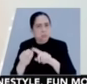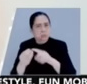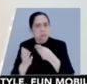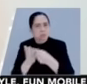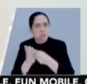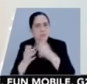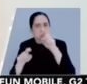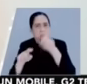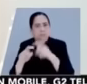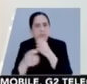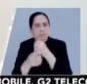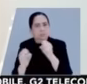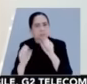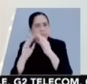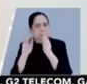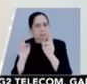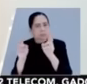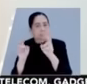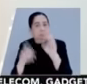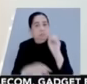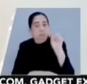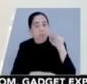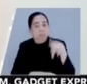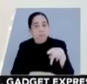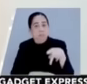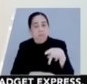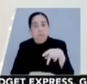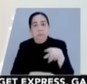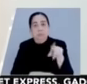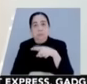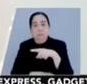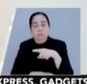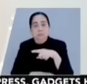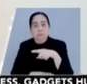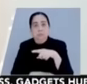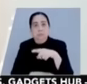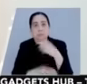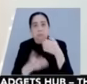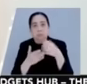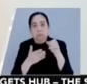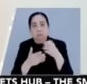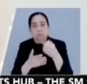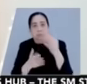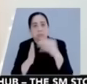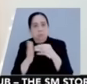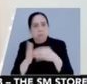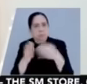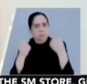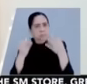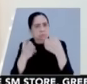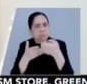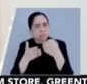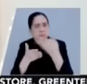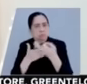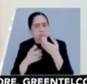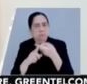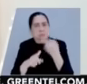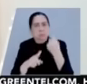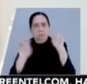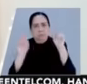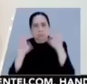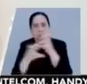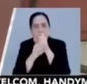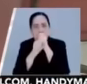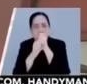safe houses ng Office of the Vice President na ginastosa o ginastosan ng 1 milyong piso mula sa confidential funds.